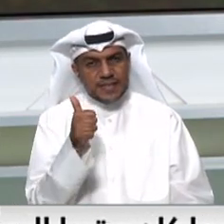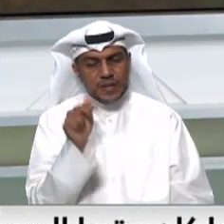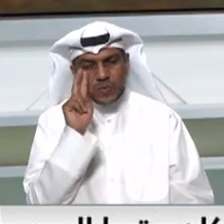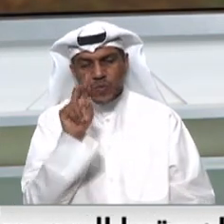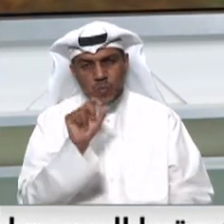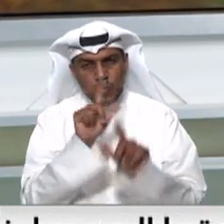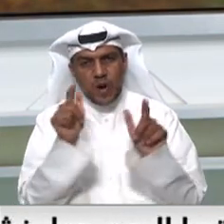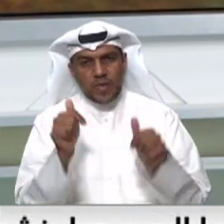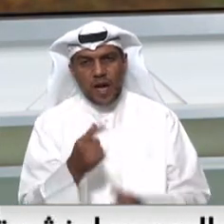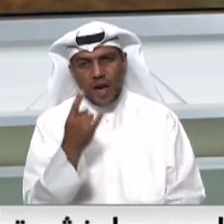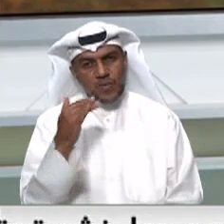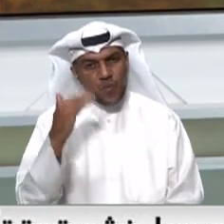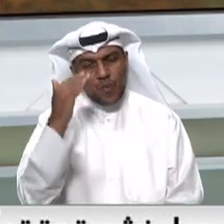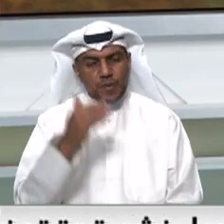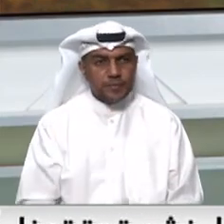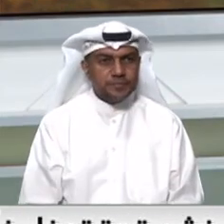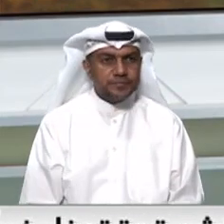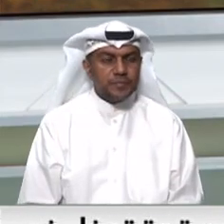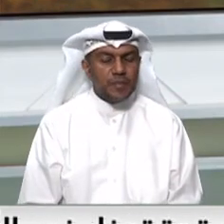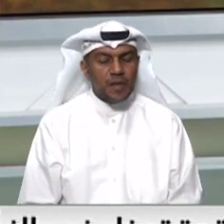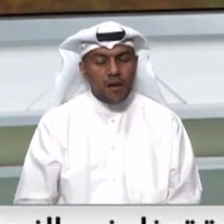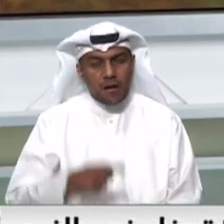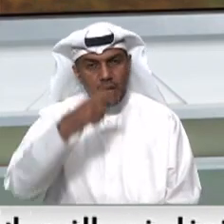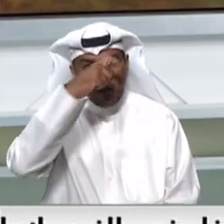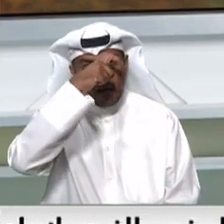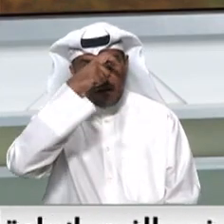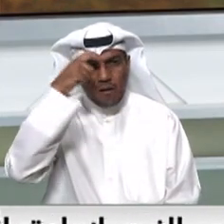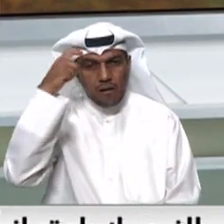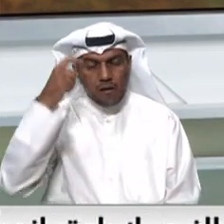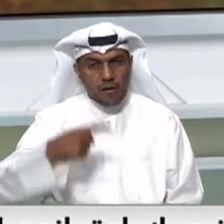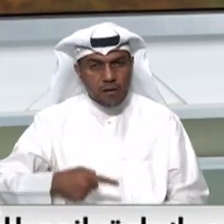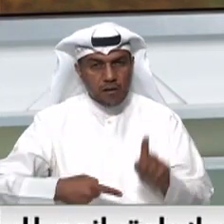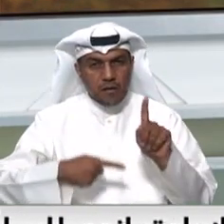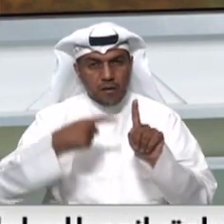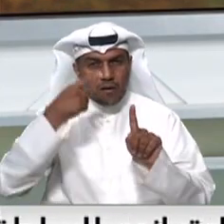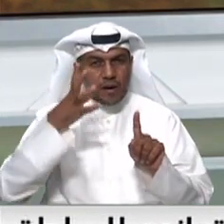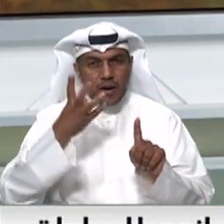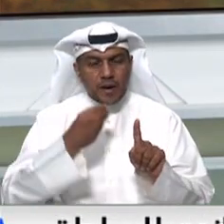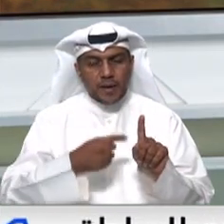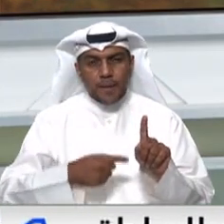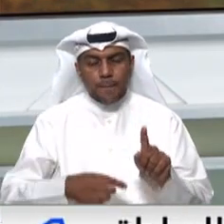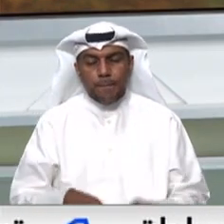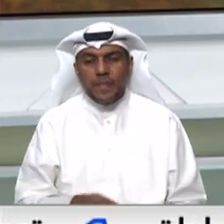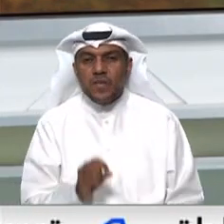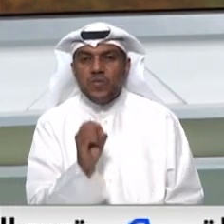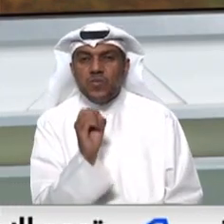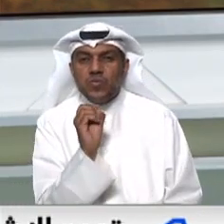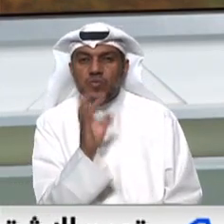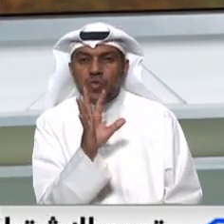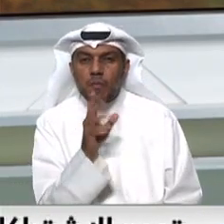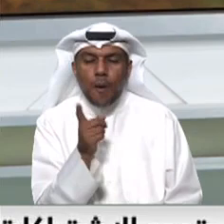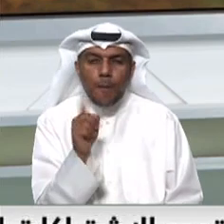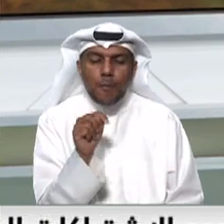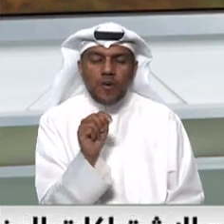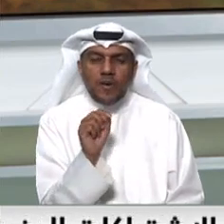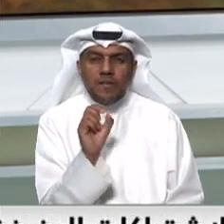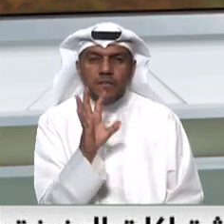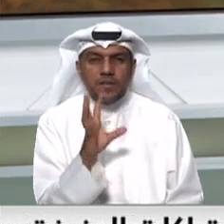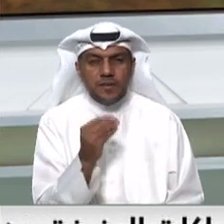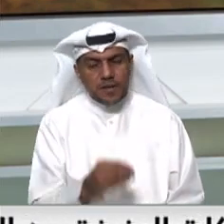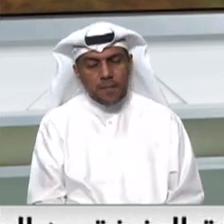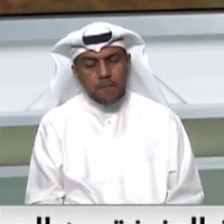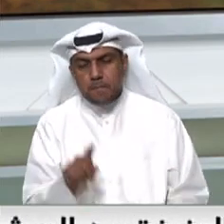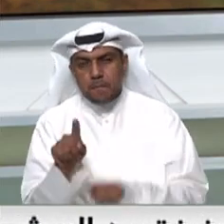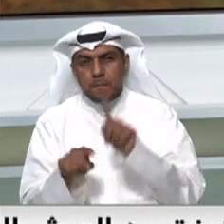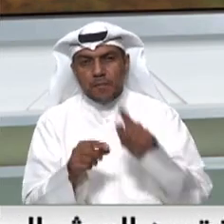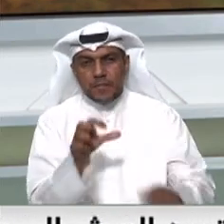كيلو. متوقع أن تكون درجات الحرارة الصغرى مع بداية الساعات الأولى من صباح يوم الغد متفاوتة